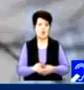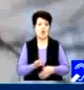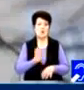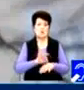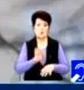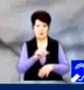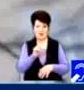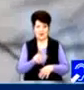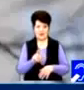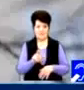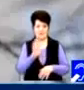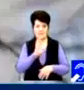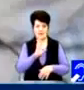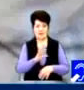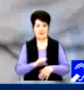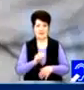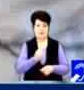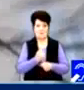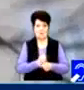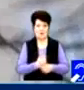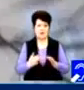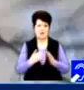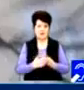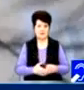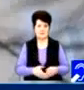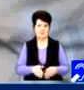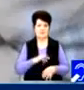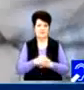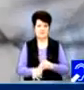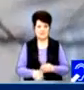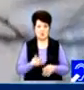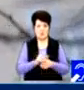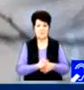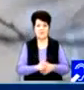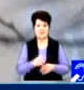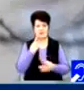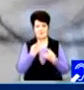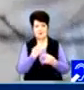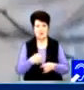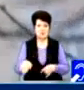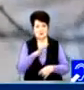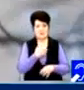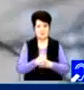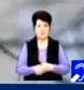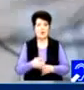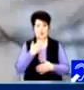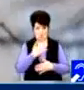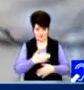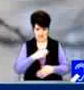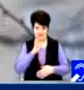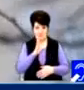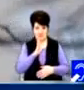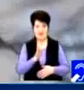oboseala de la munca casnică situațiile de discriminare cuvintele umilitoare și toate abuzurile iubiți femeile